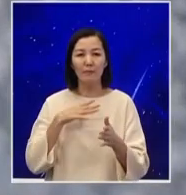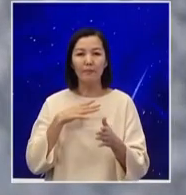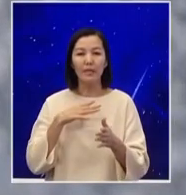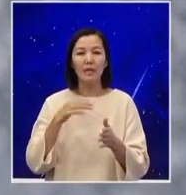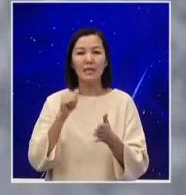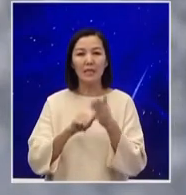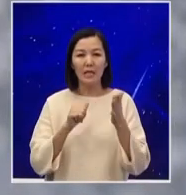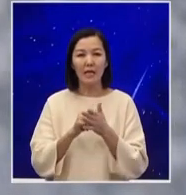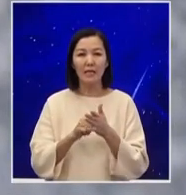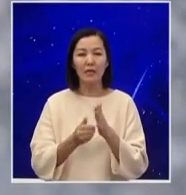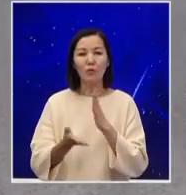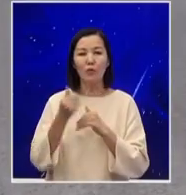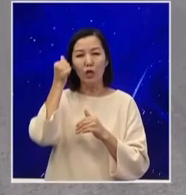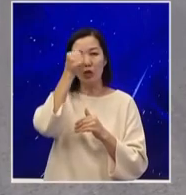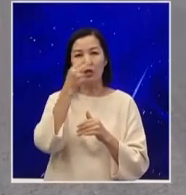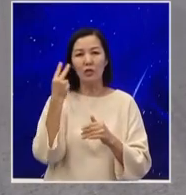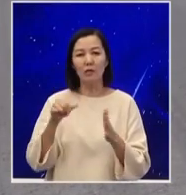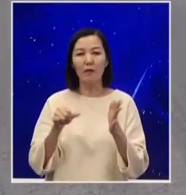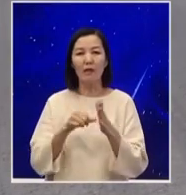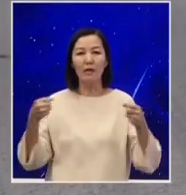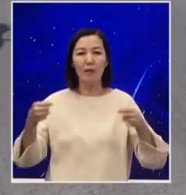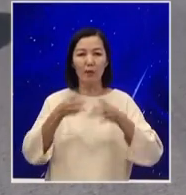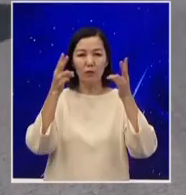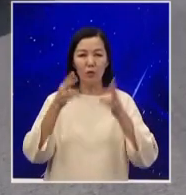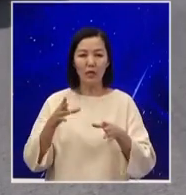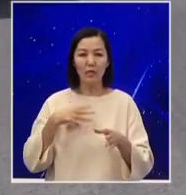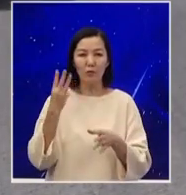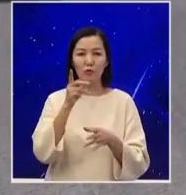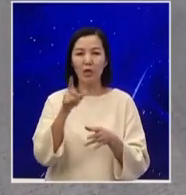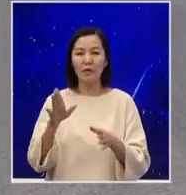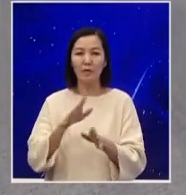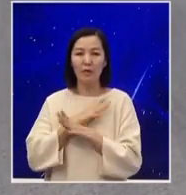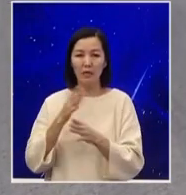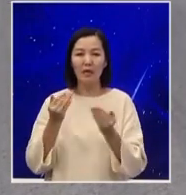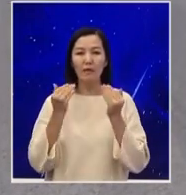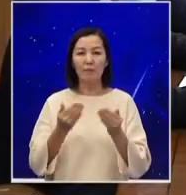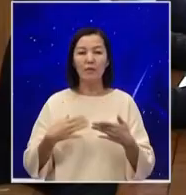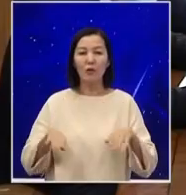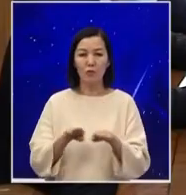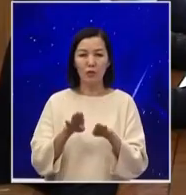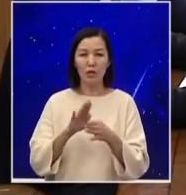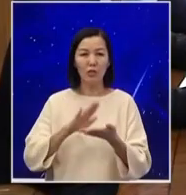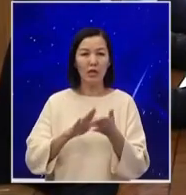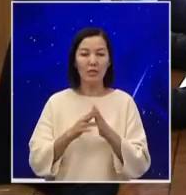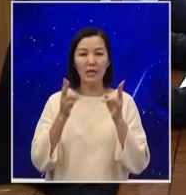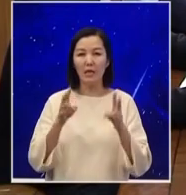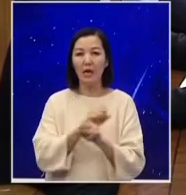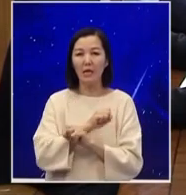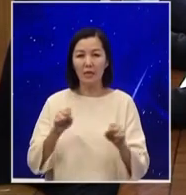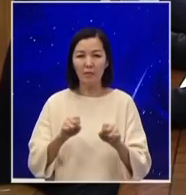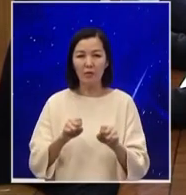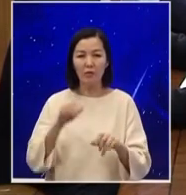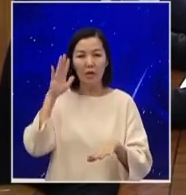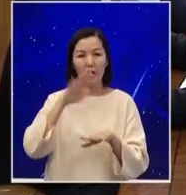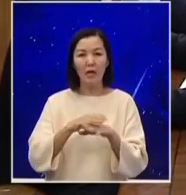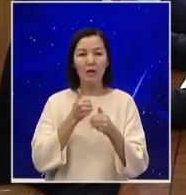білдірген. Салдарынан өткен жылы 26 көлік апаты тіркеліп, 3 адамның өмірі қиылған. Биылда осы жағдай қайталанбас үшін